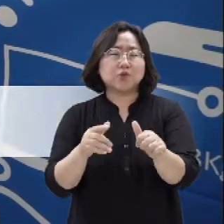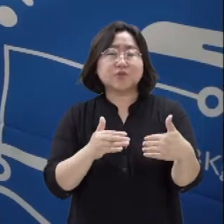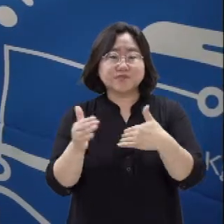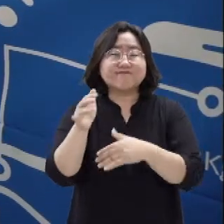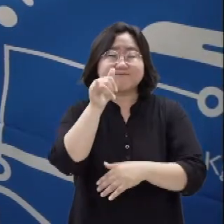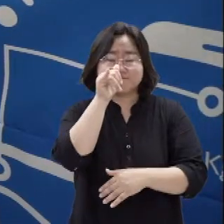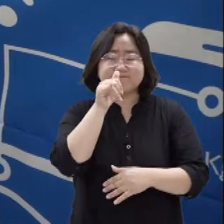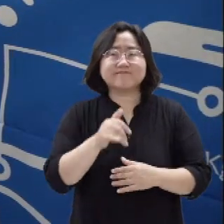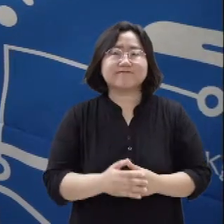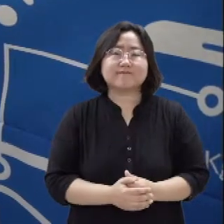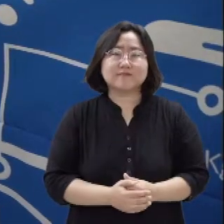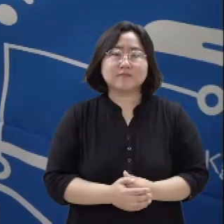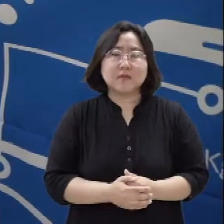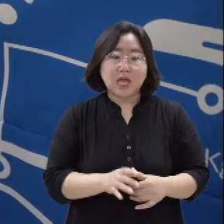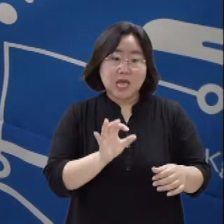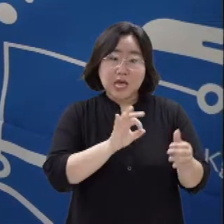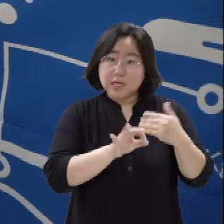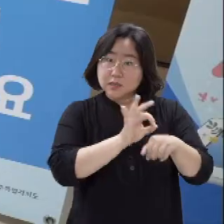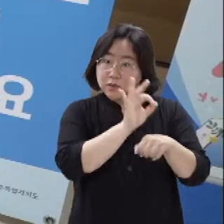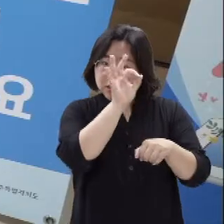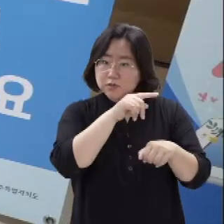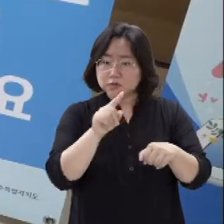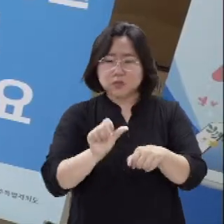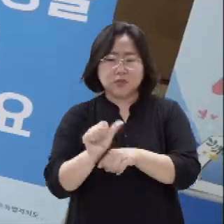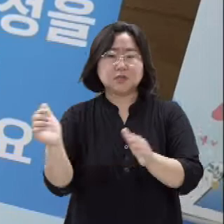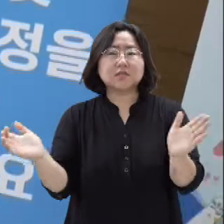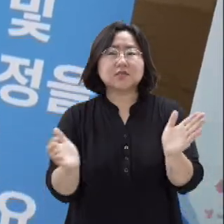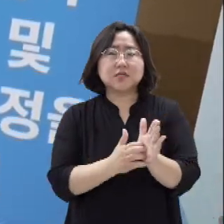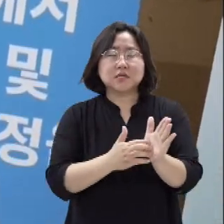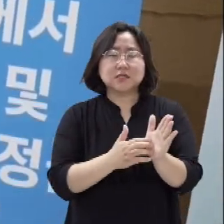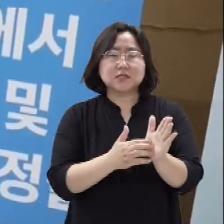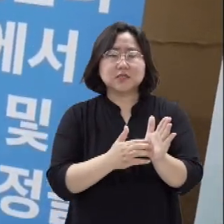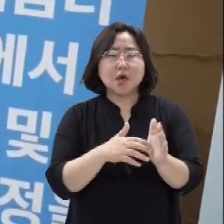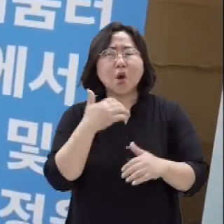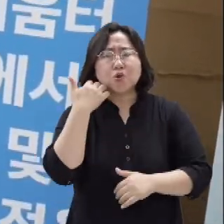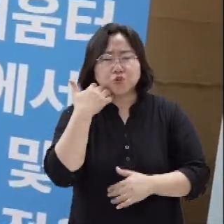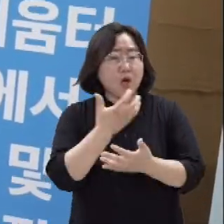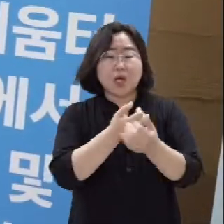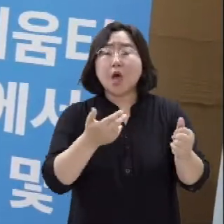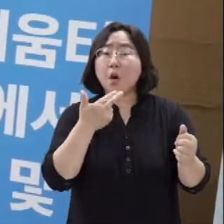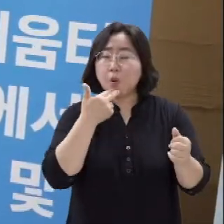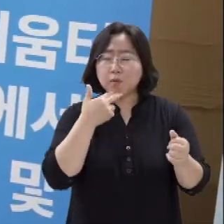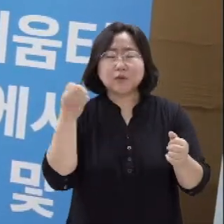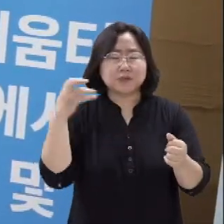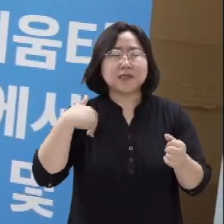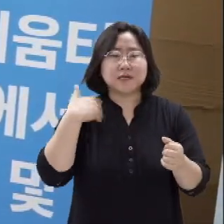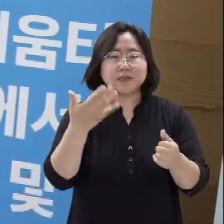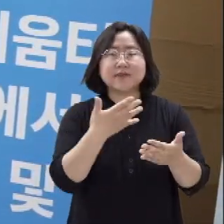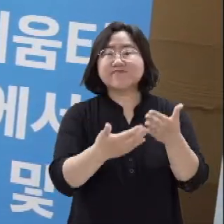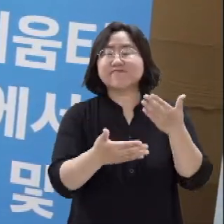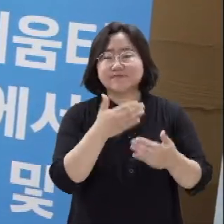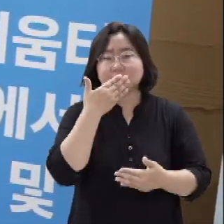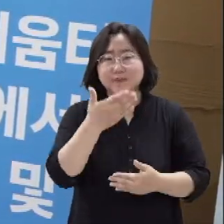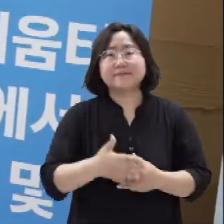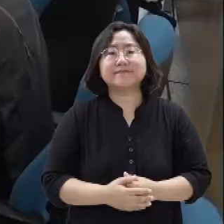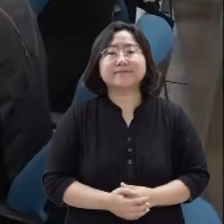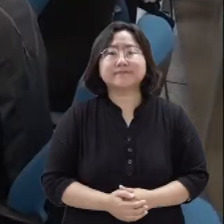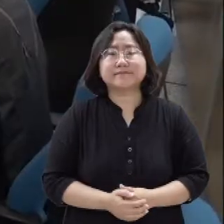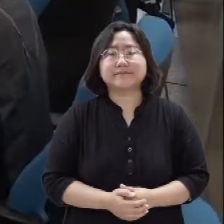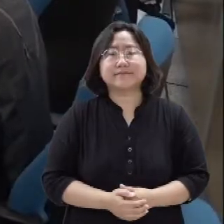있는데요. 오전 10시부터 오후 5시까지 누구나 별도의 예약 없이 체험할 수 있습니다.